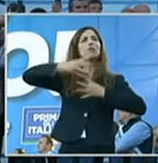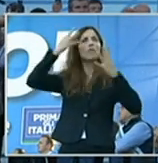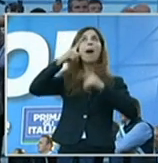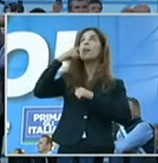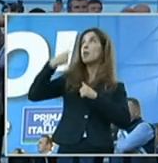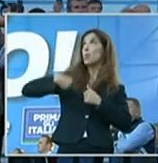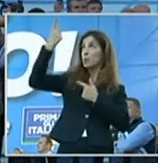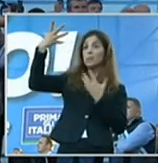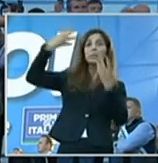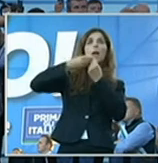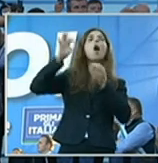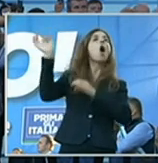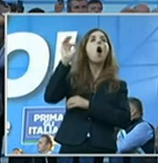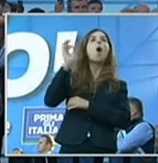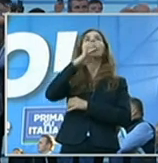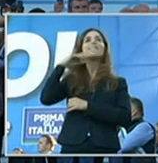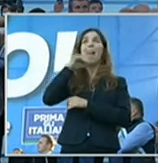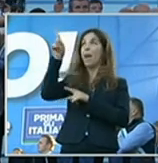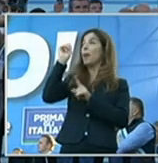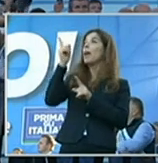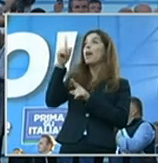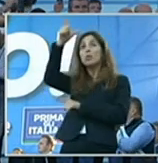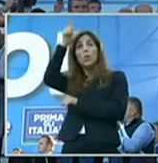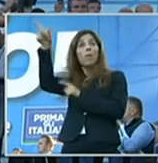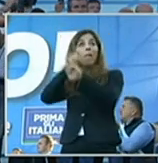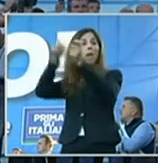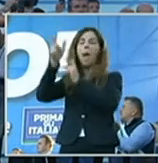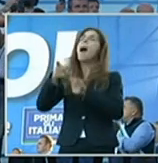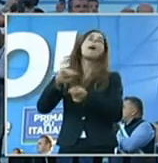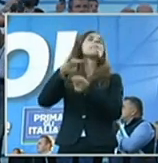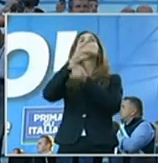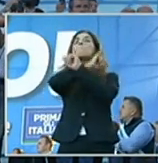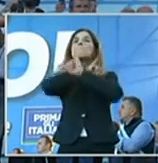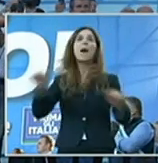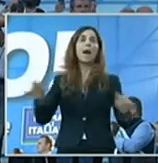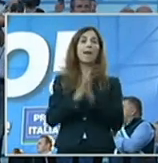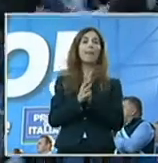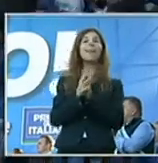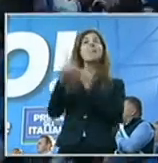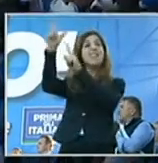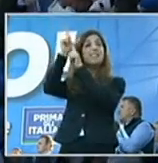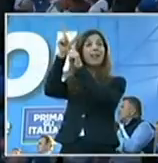Russia o con Israele, mai con la Turchia, mai con un regime islamico.